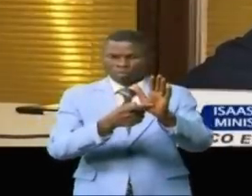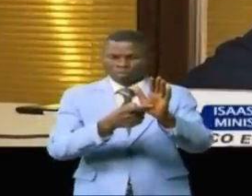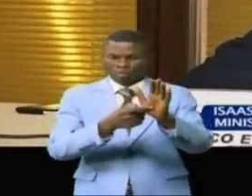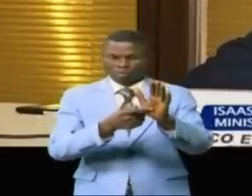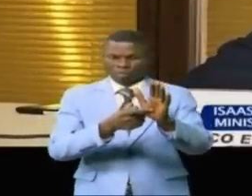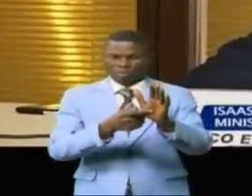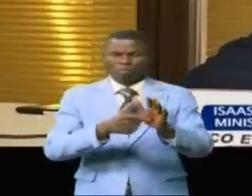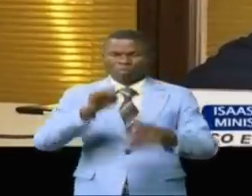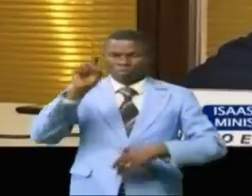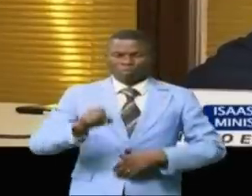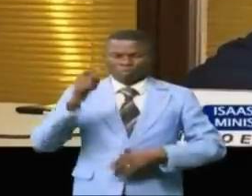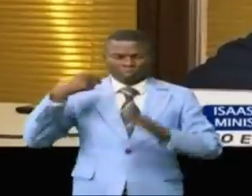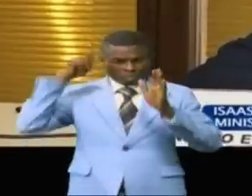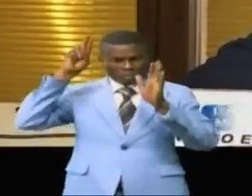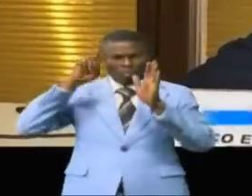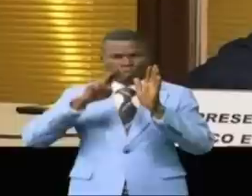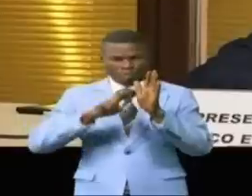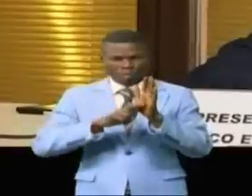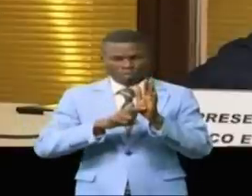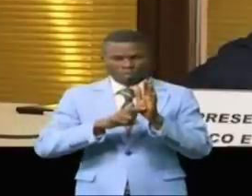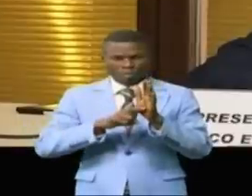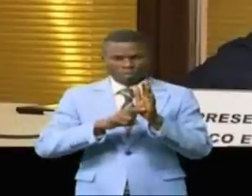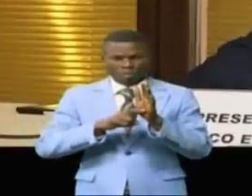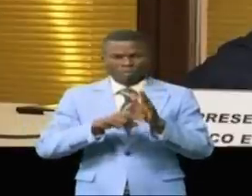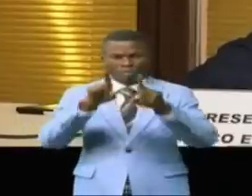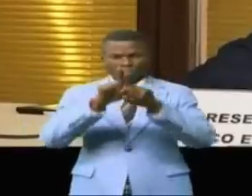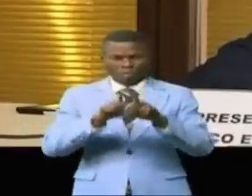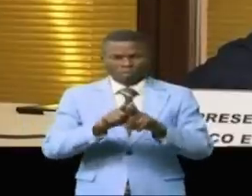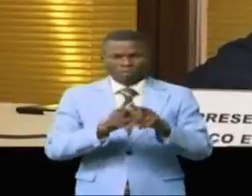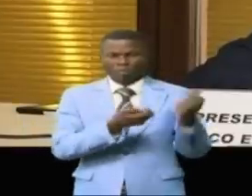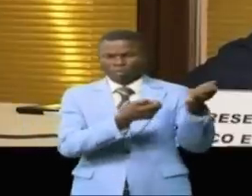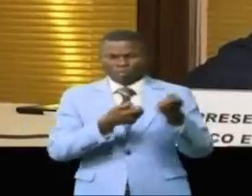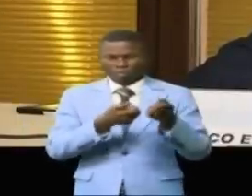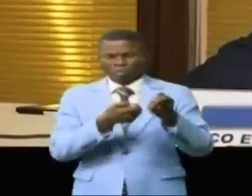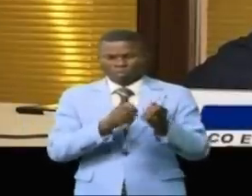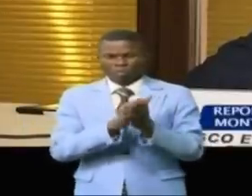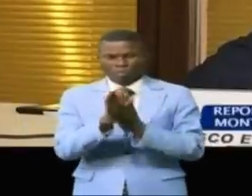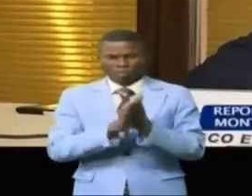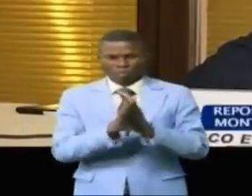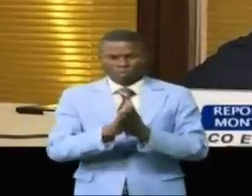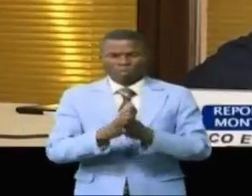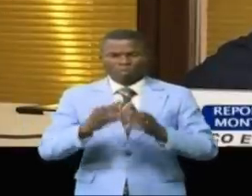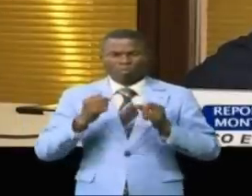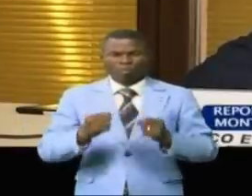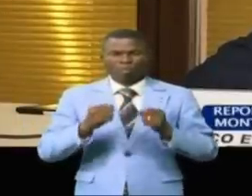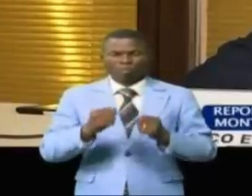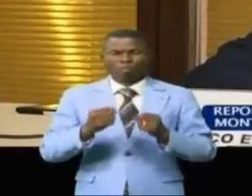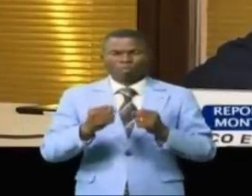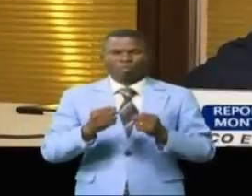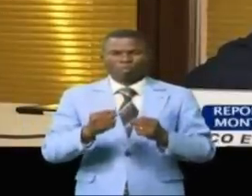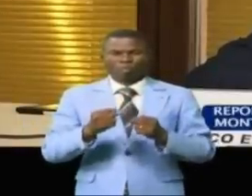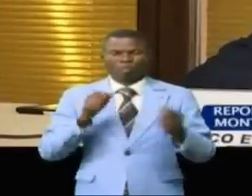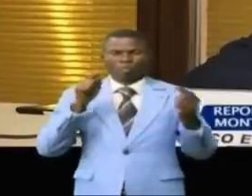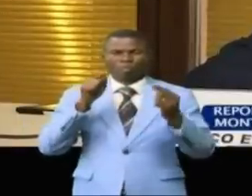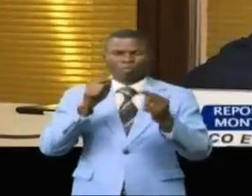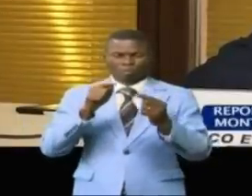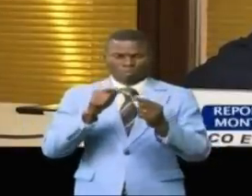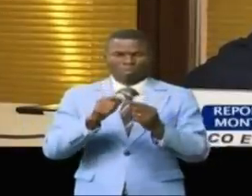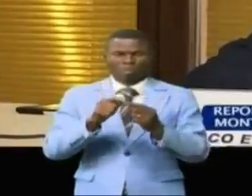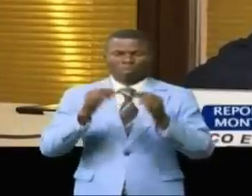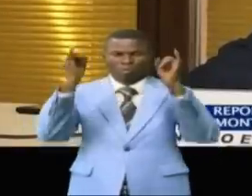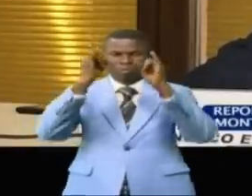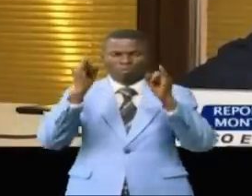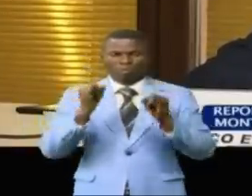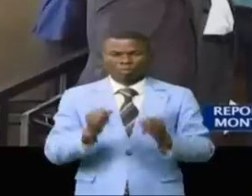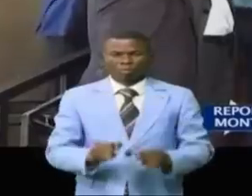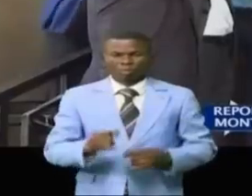du gouvernement de la RDC à tirer parti de la puissance d'Internet